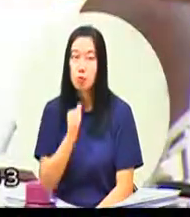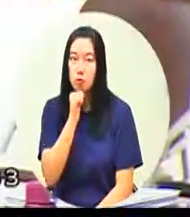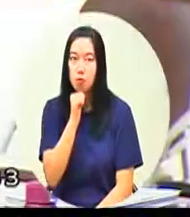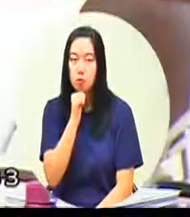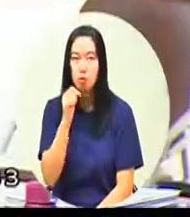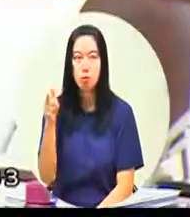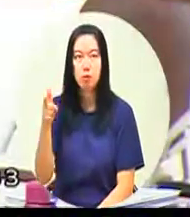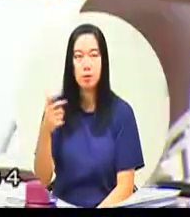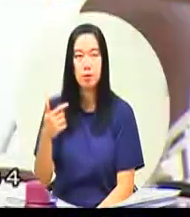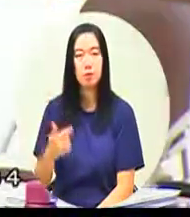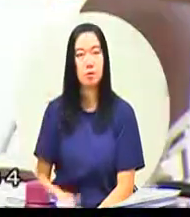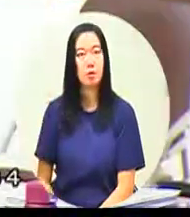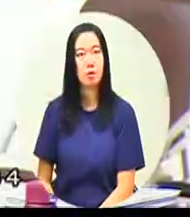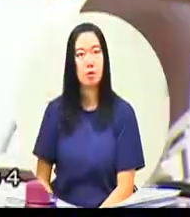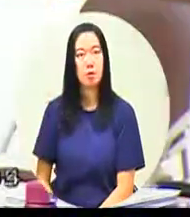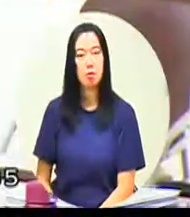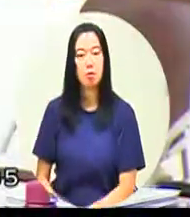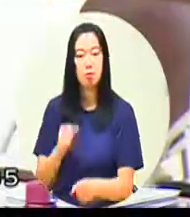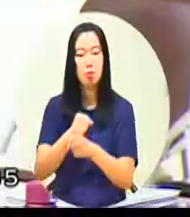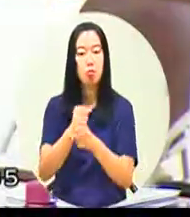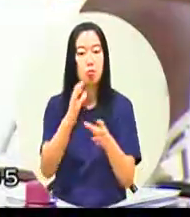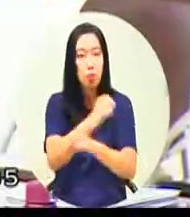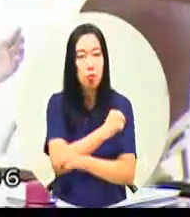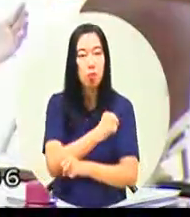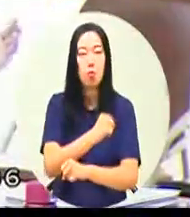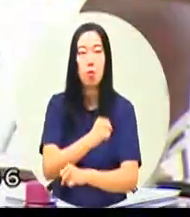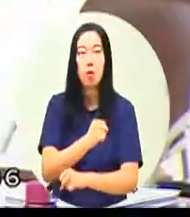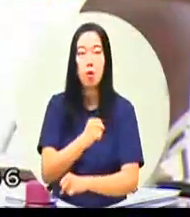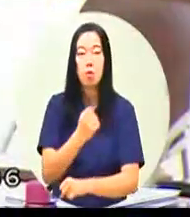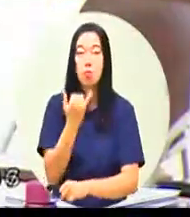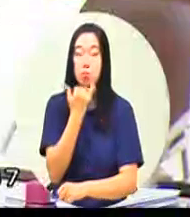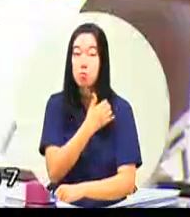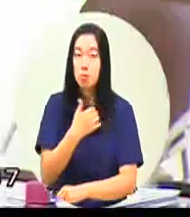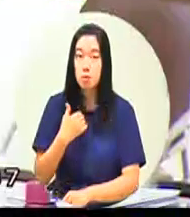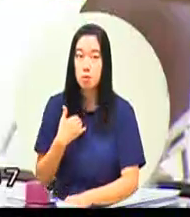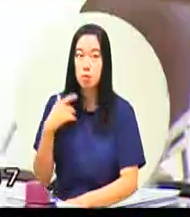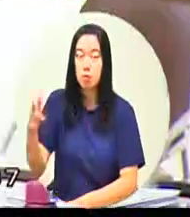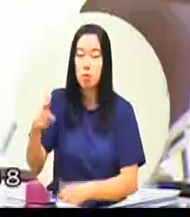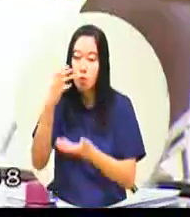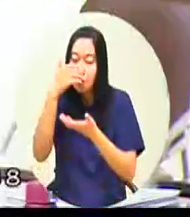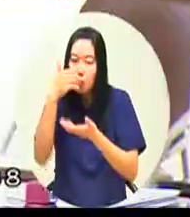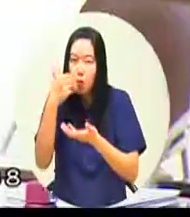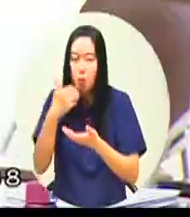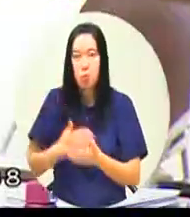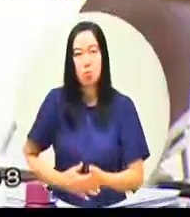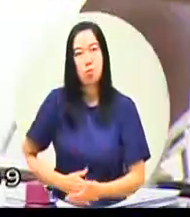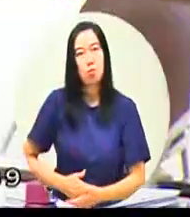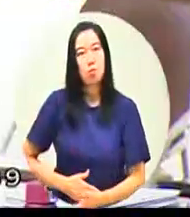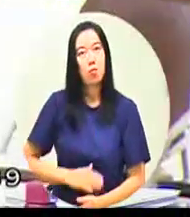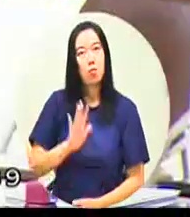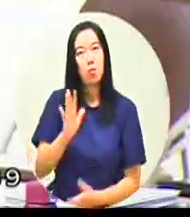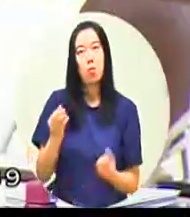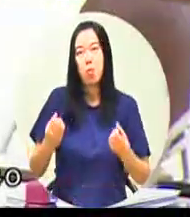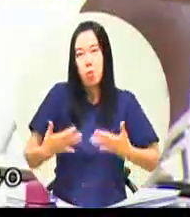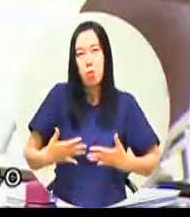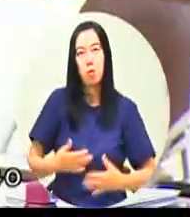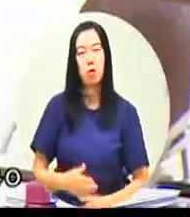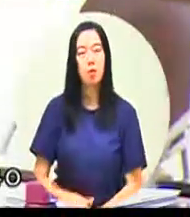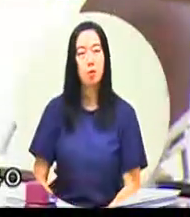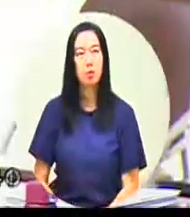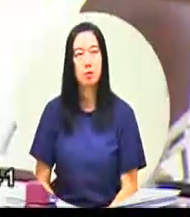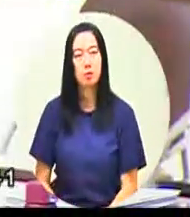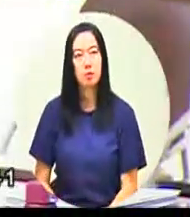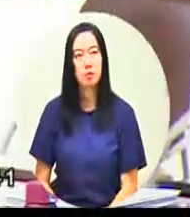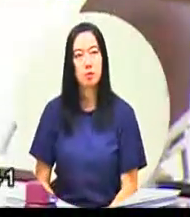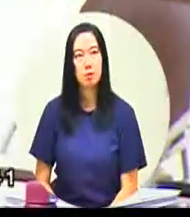是暂时没有工作做，而且他可能在吃饭，可能受到困扰。但